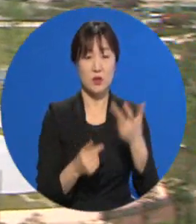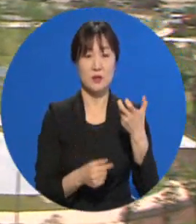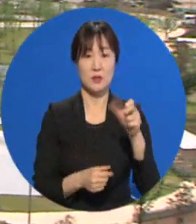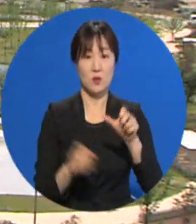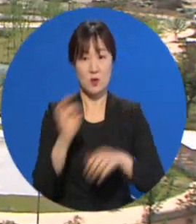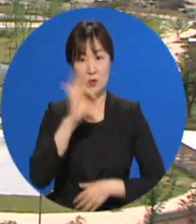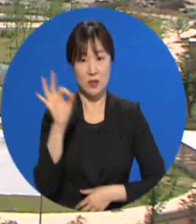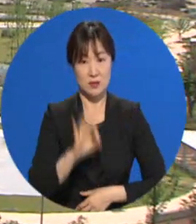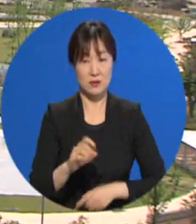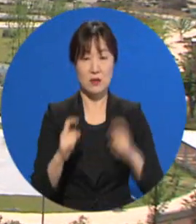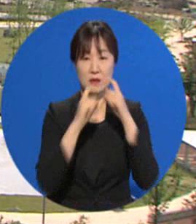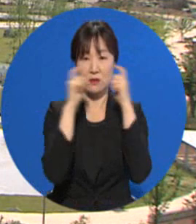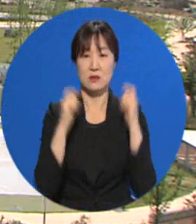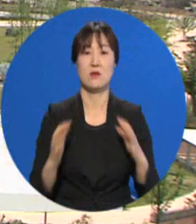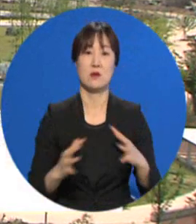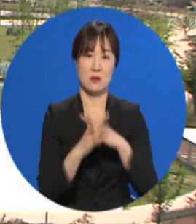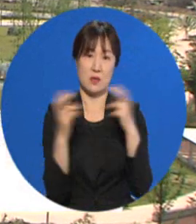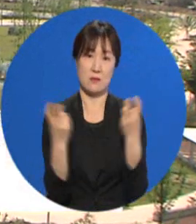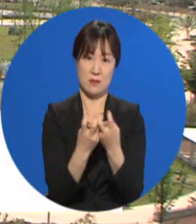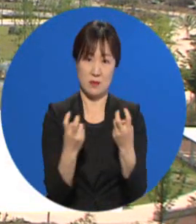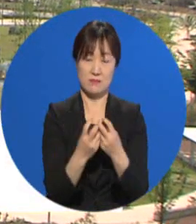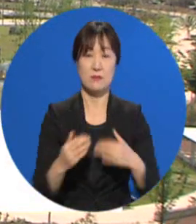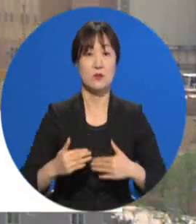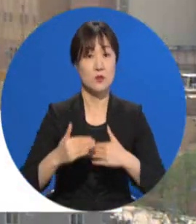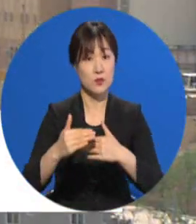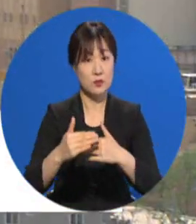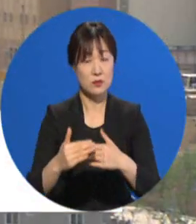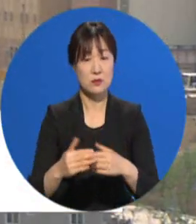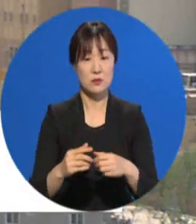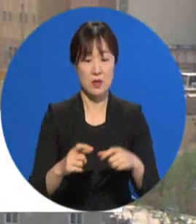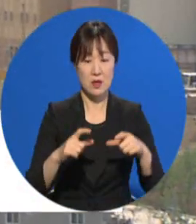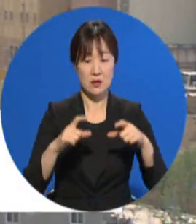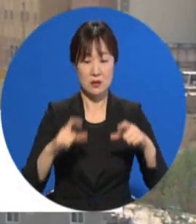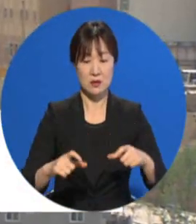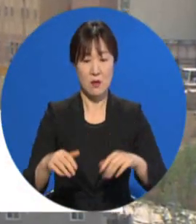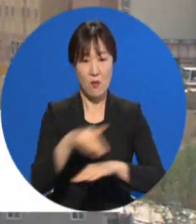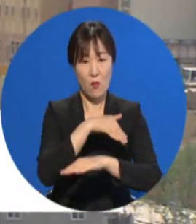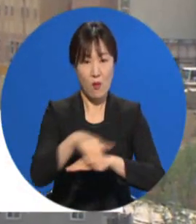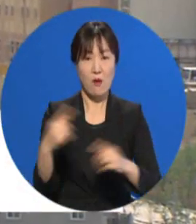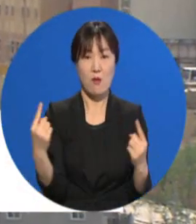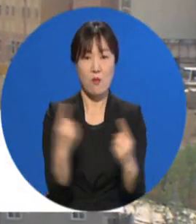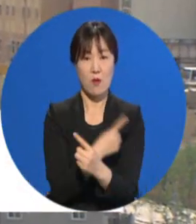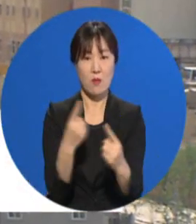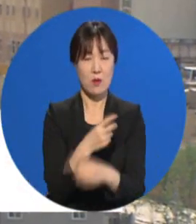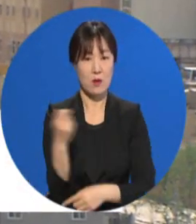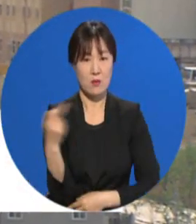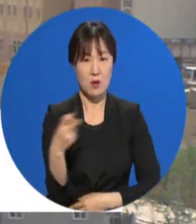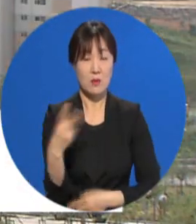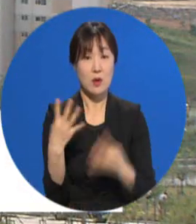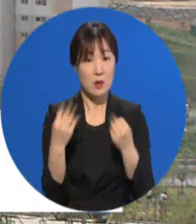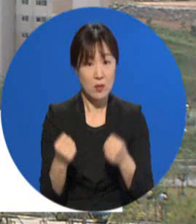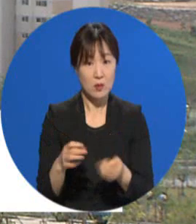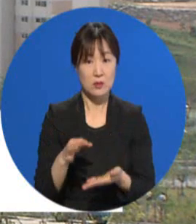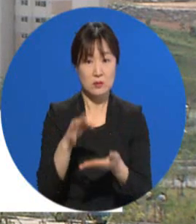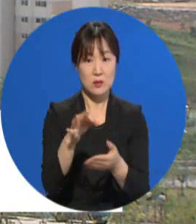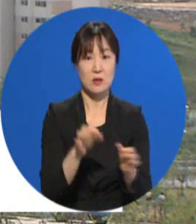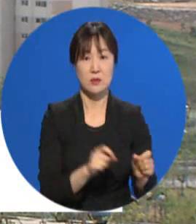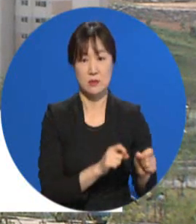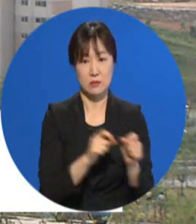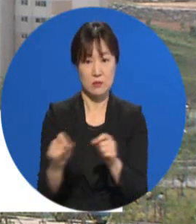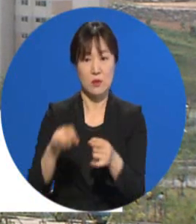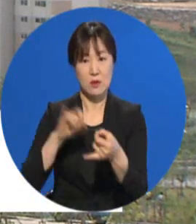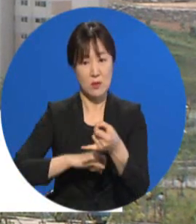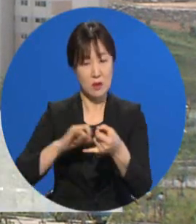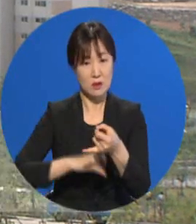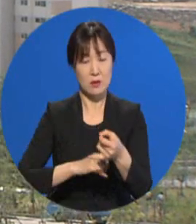75%가 민간 개발 방식으로 추진되면서 잦은 지구 단위 계획 변경과 개발업체의 중도금 납기 유예 등의 특혜